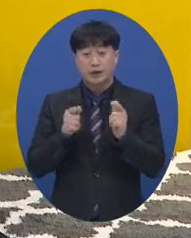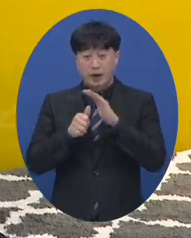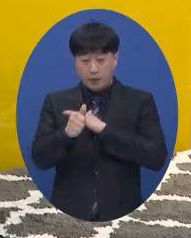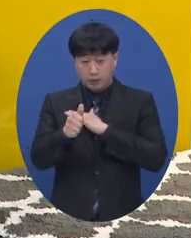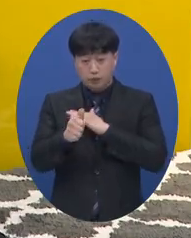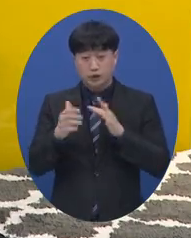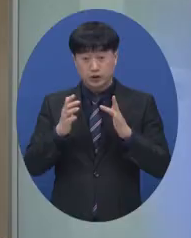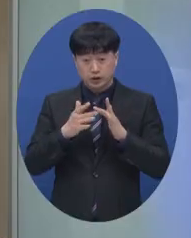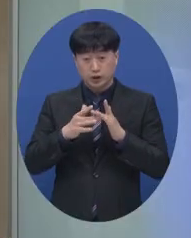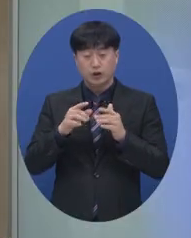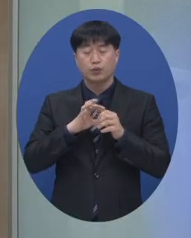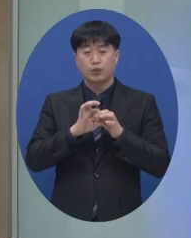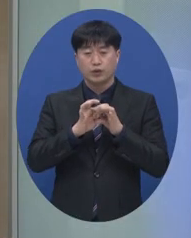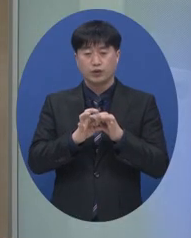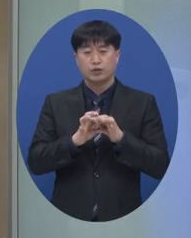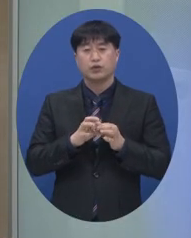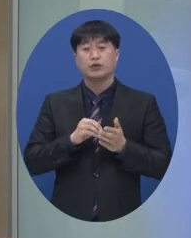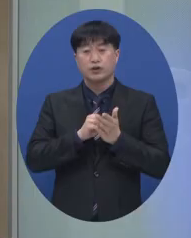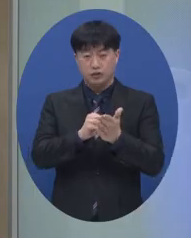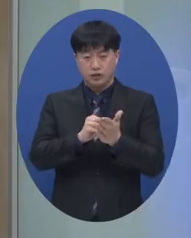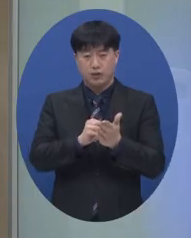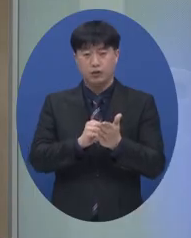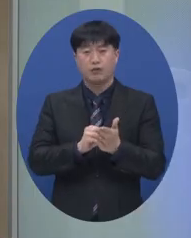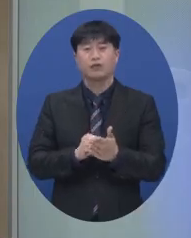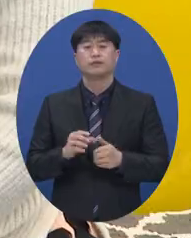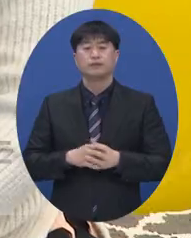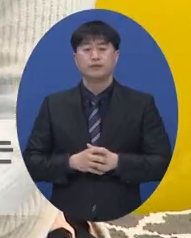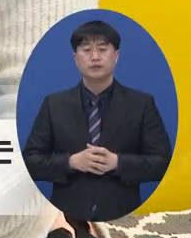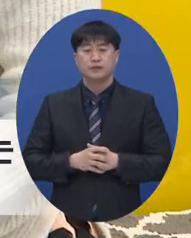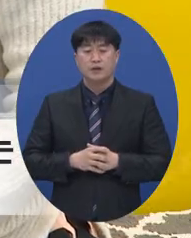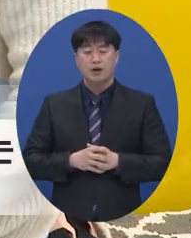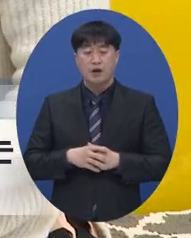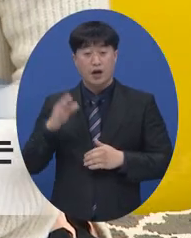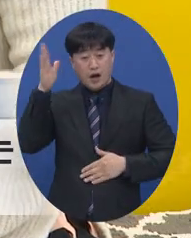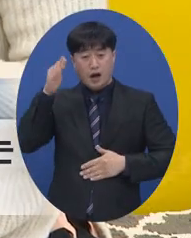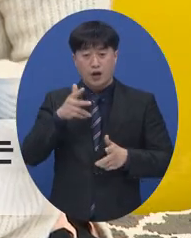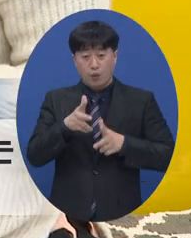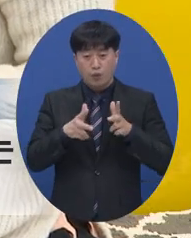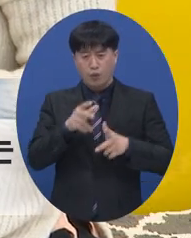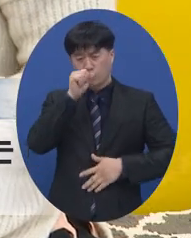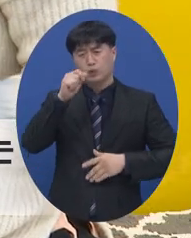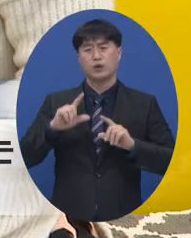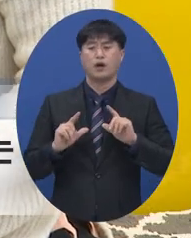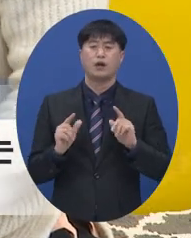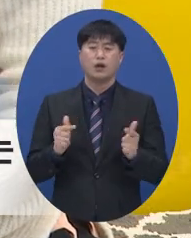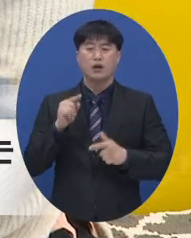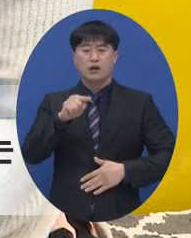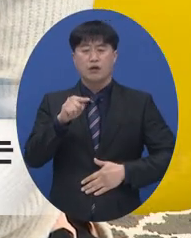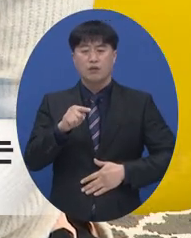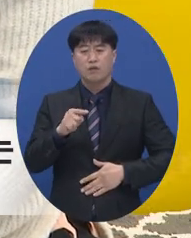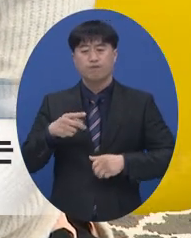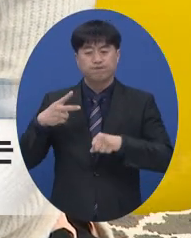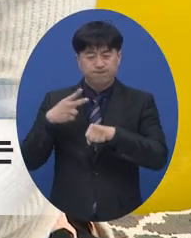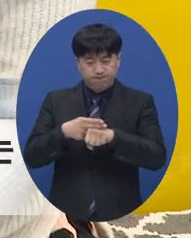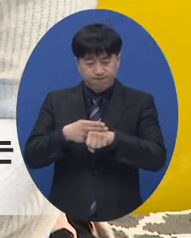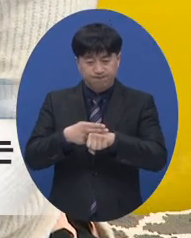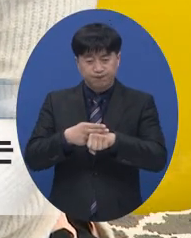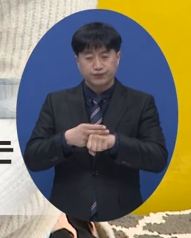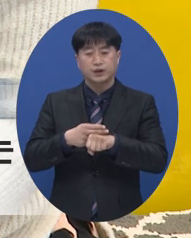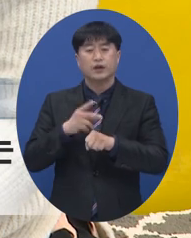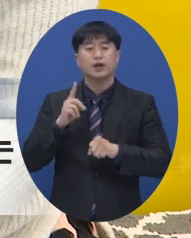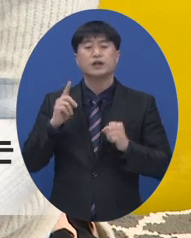교육과 사용 목줄 등도 지원합니다 다아시 공장 이런것도 많이 안 좋잖아요 그런거를 조금 단절